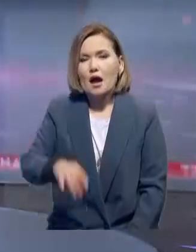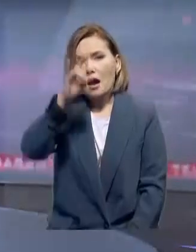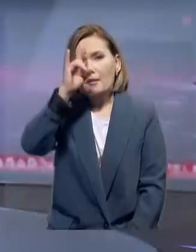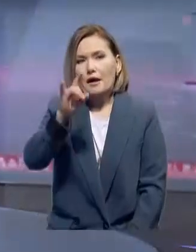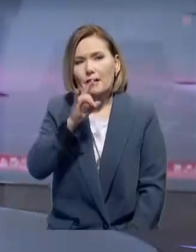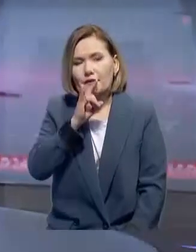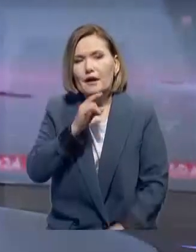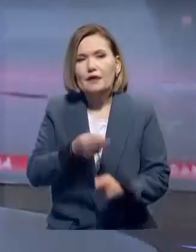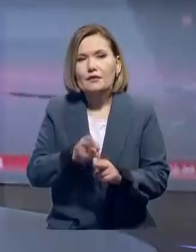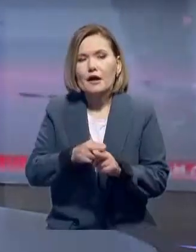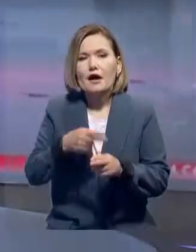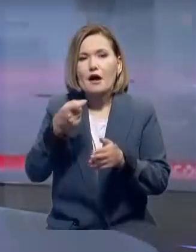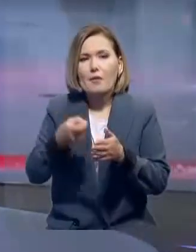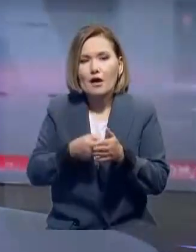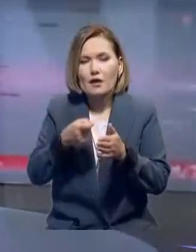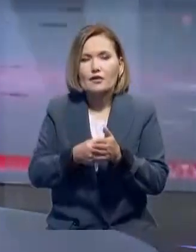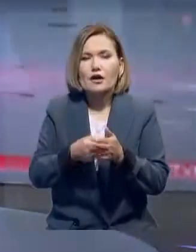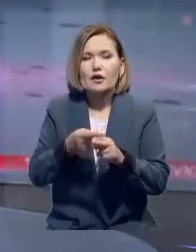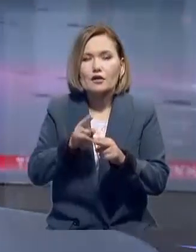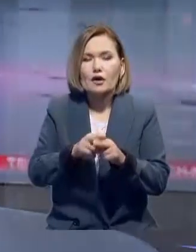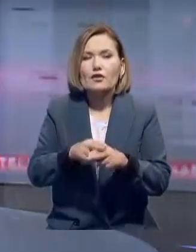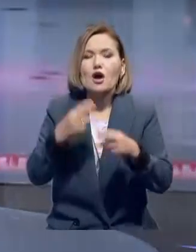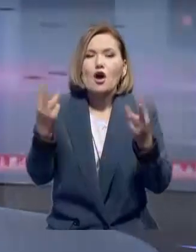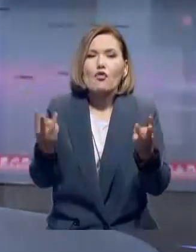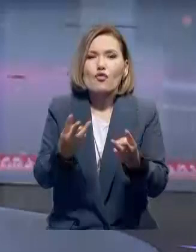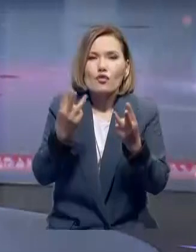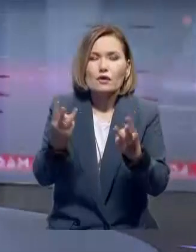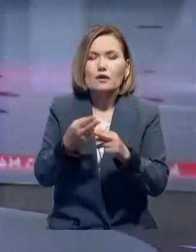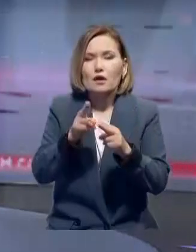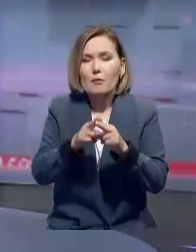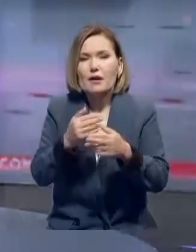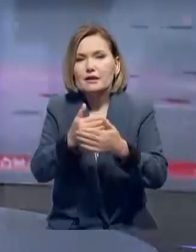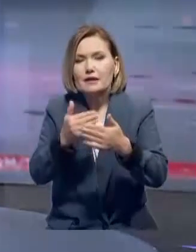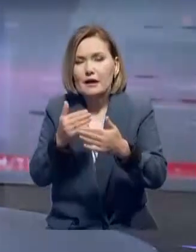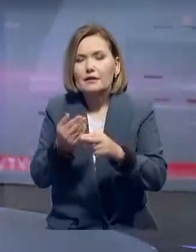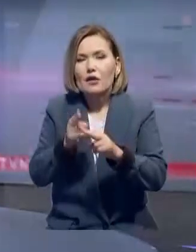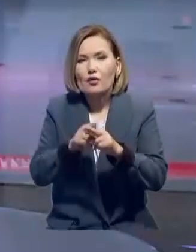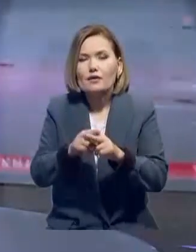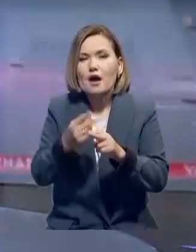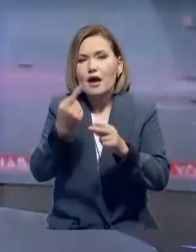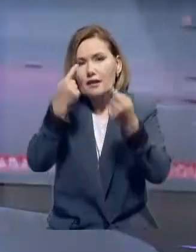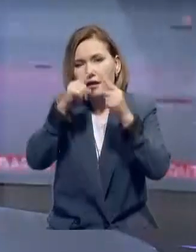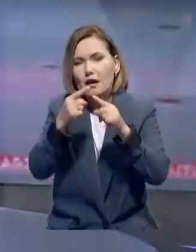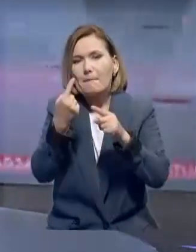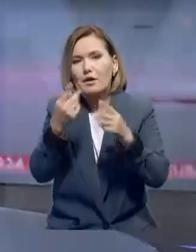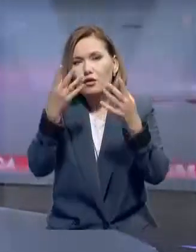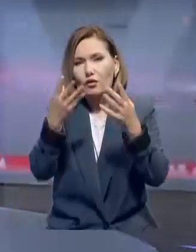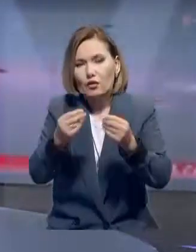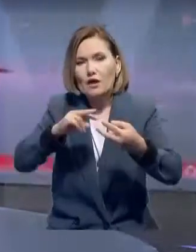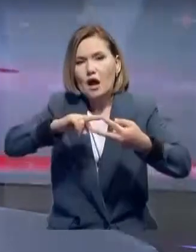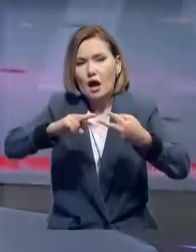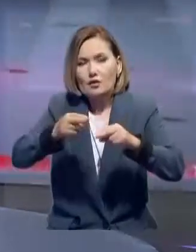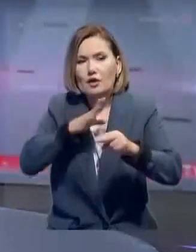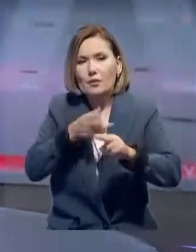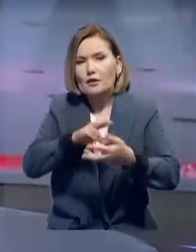Қазақстан шахтасындағы конвейер таспасы өрт болардан бір күн бұрын жаңасына ауыстырылған. Таспаның дұрыс орнатылмауы төтенше жағдайға себеп